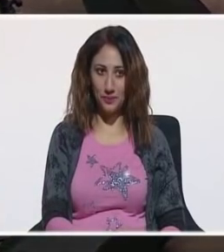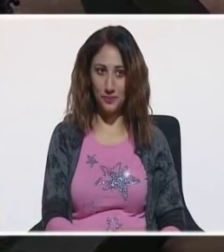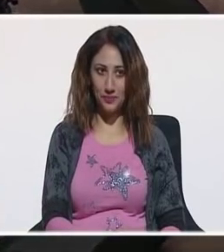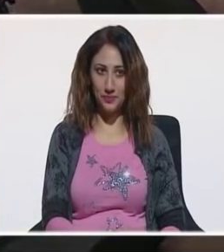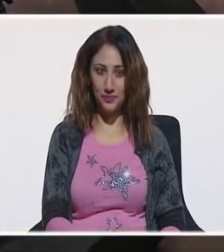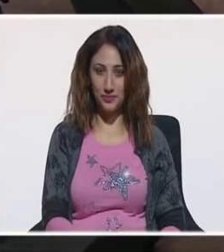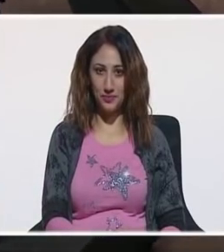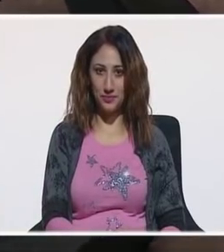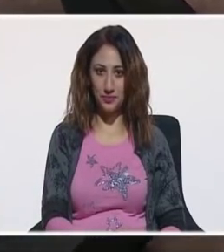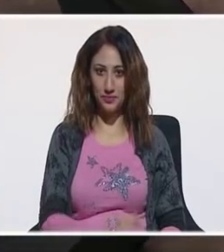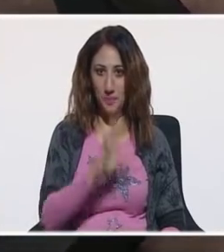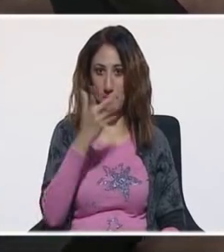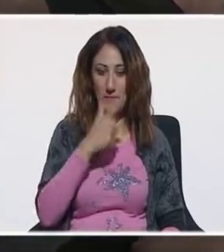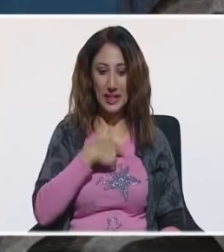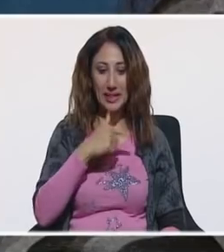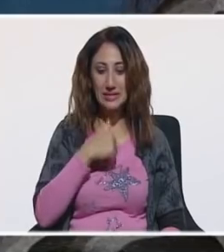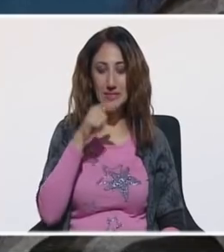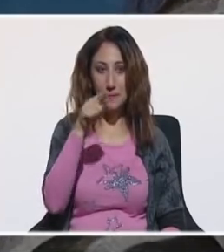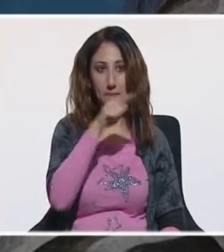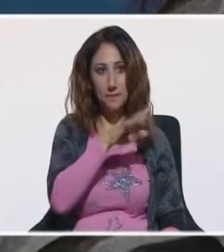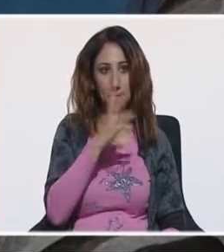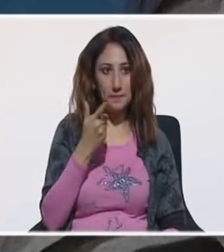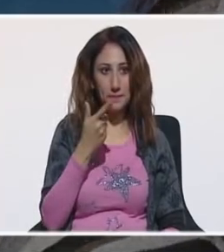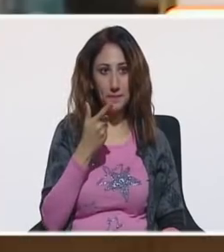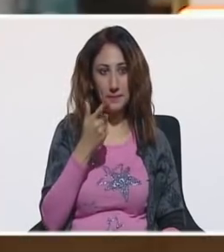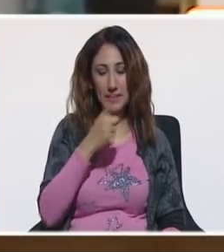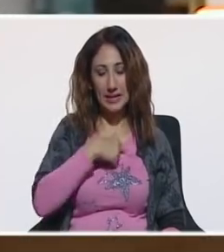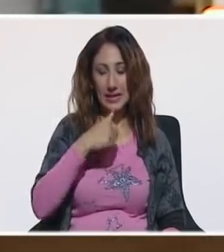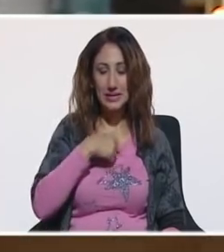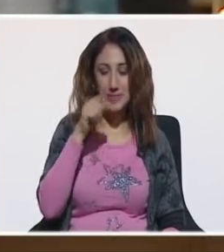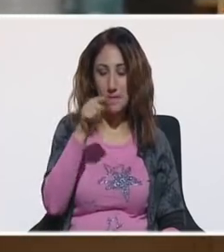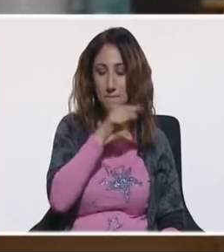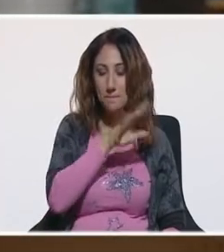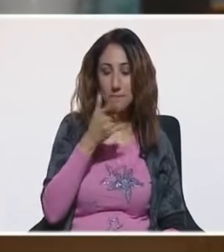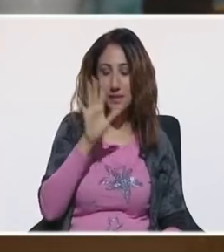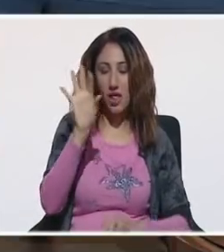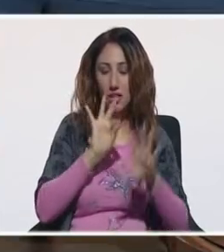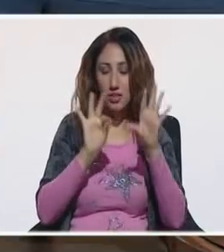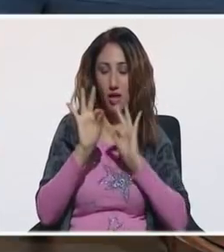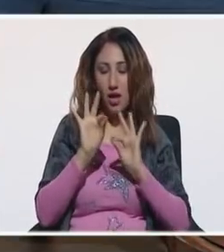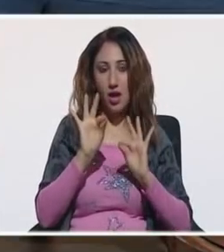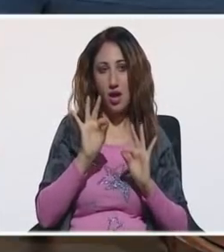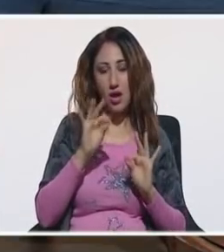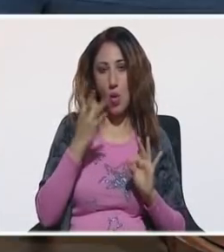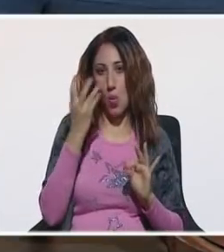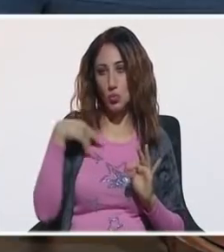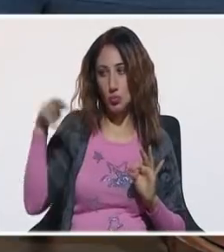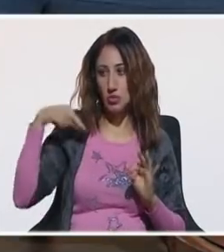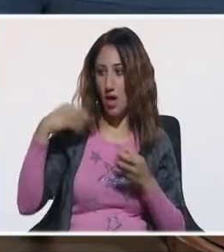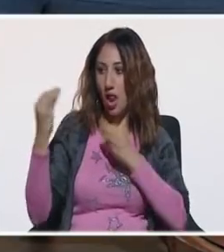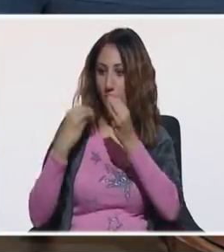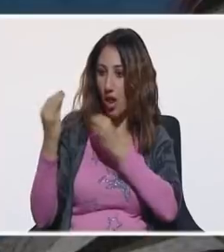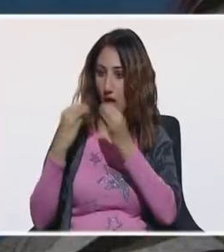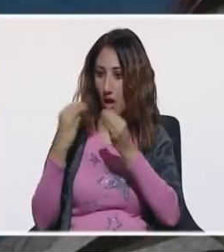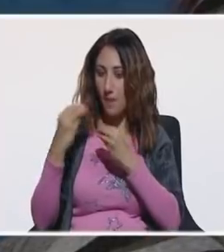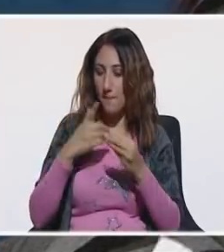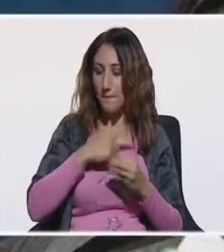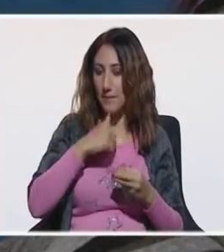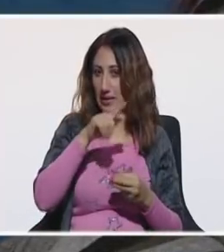مين بقى اللي سماهم قلت لي اللي كان ايه مين اللي سماهم مين سمى عبير ورانيا فريد انا وفريد